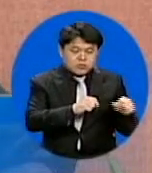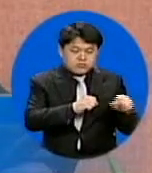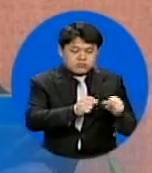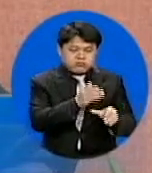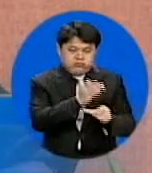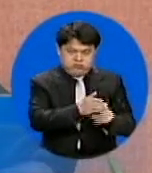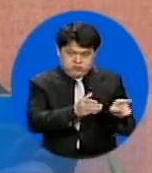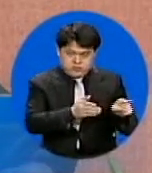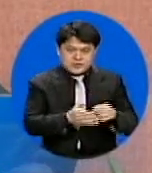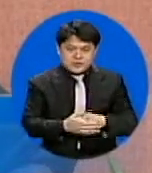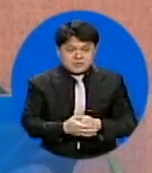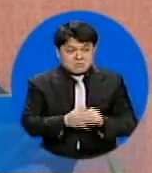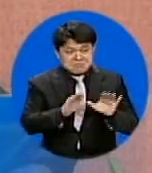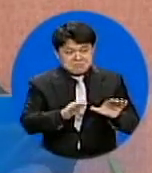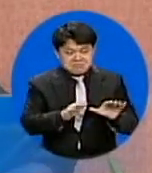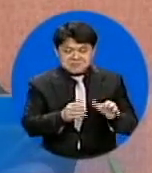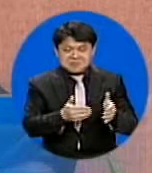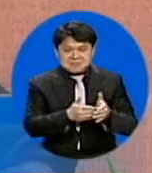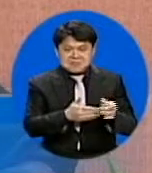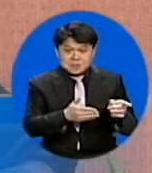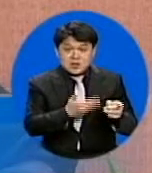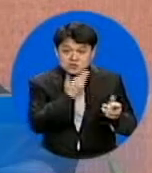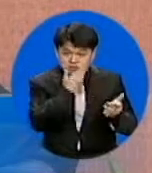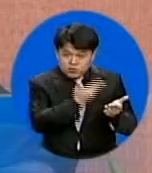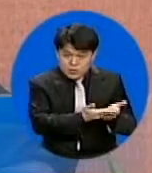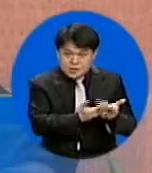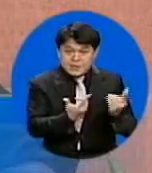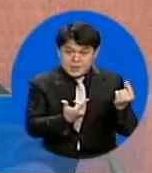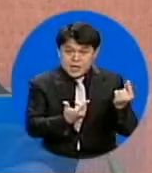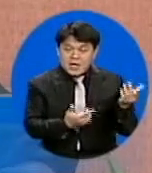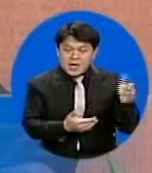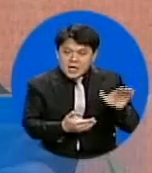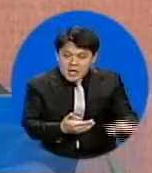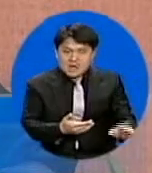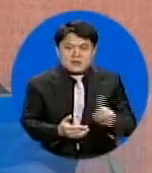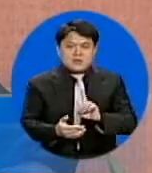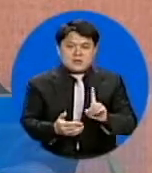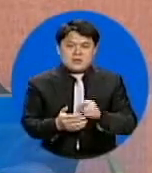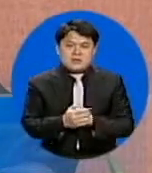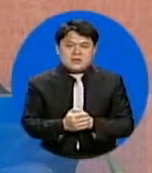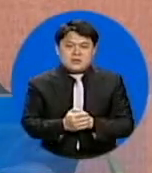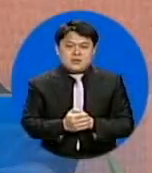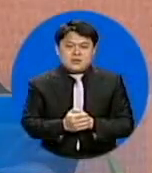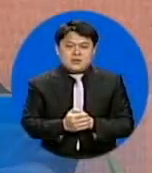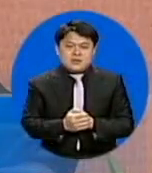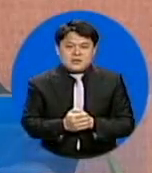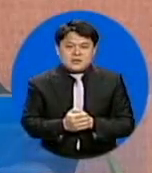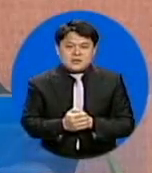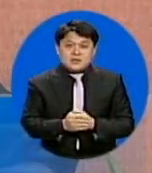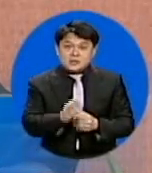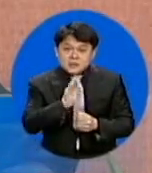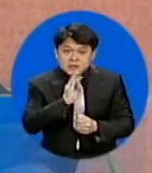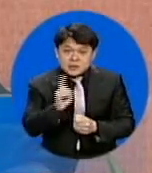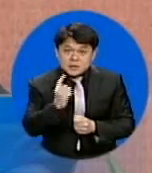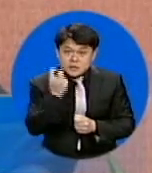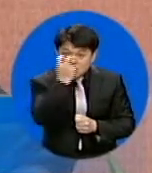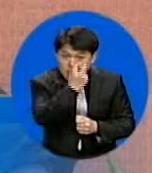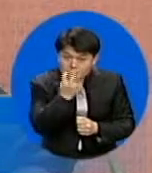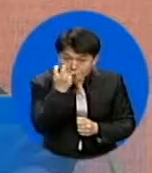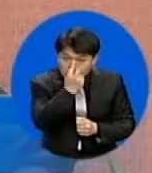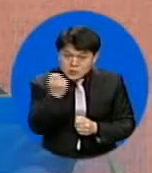서류에 대한 어떤 설명, 그 부분도 중요한 몫을 하고 있고요. 하지만 이제 그, 실질적인